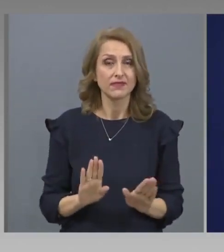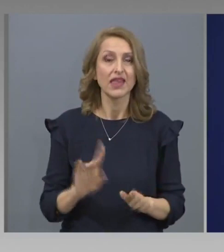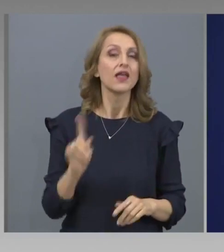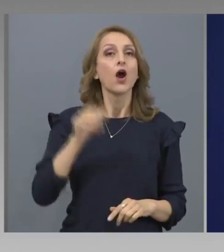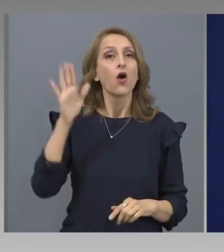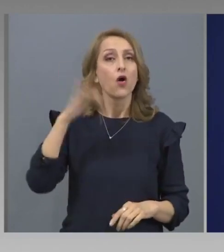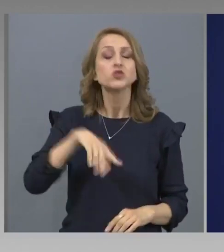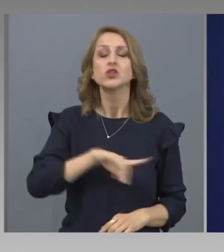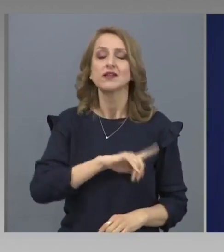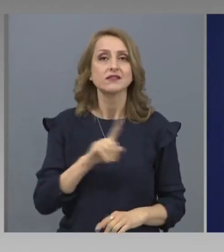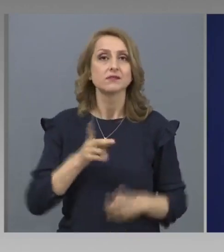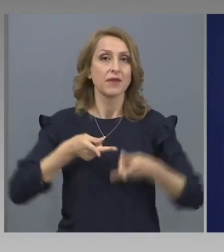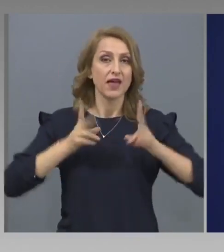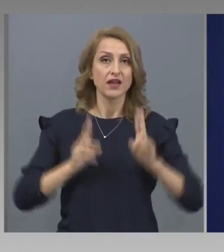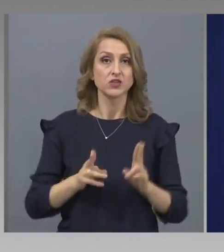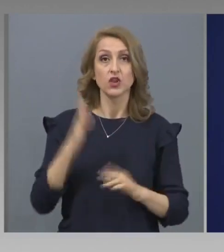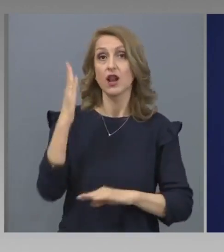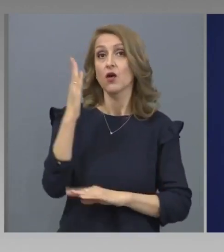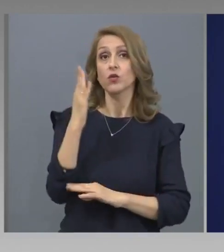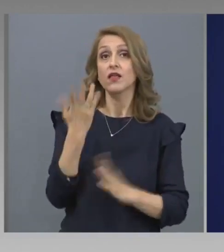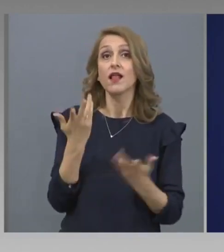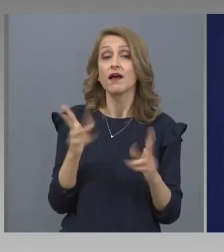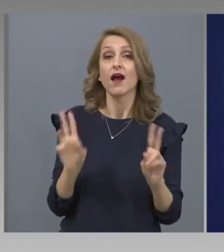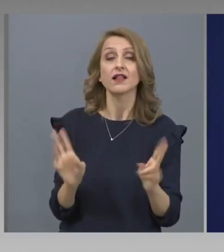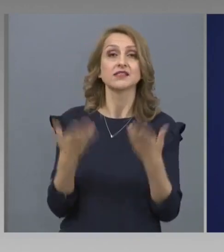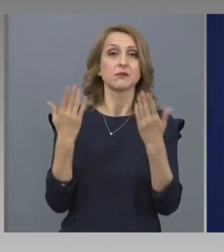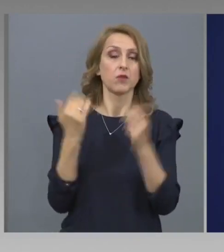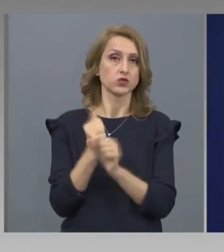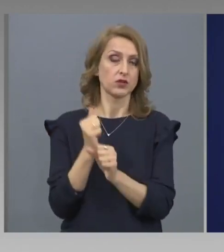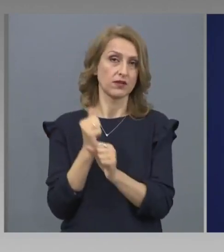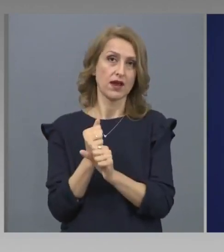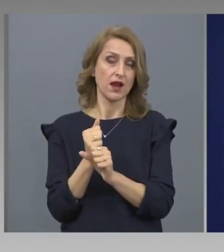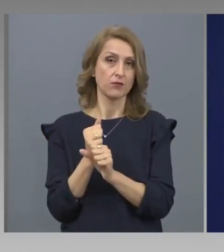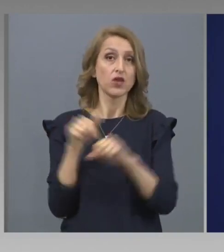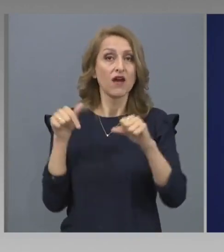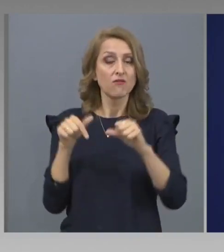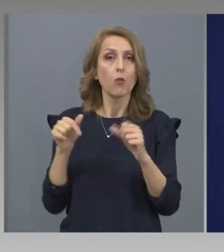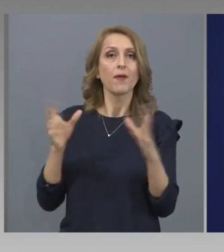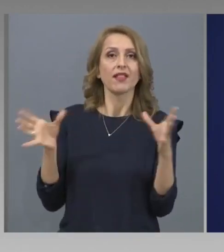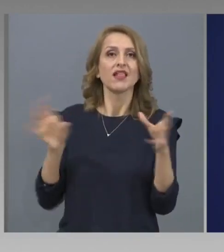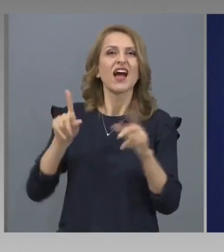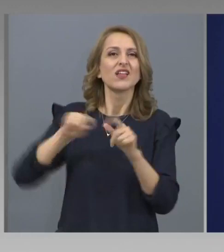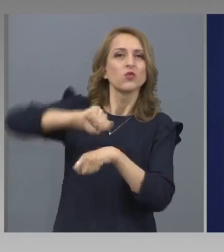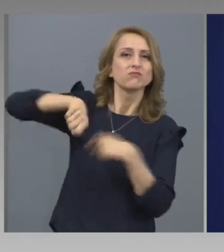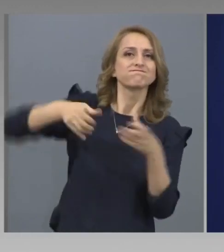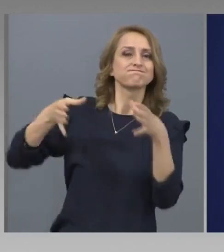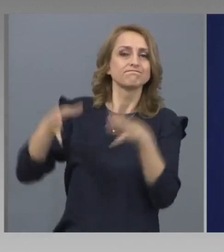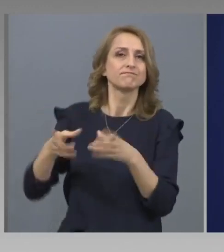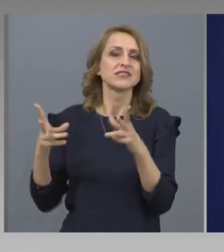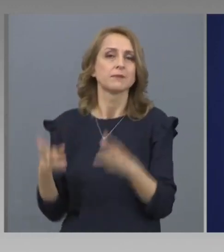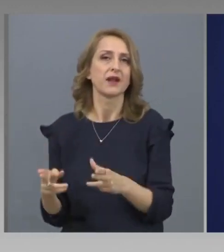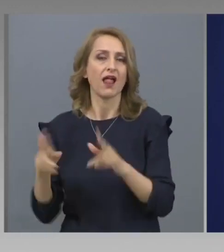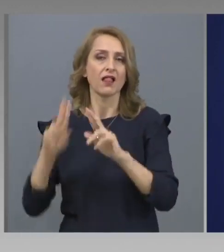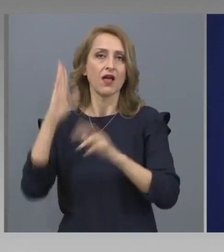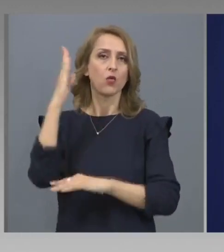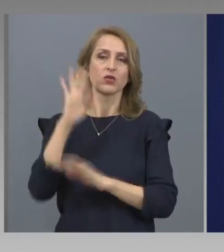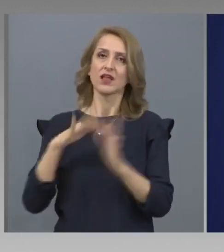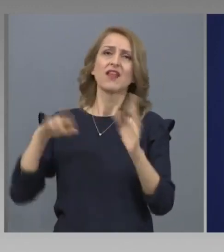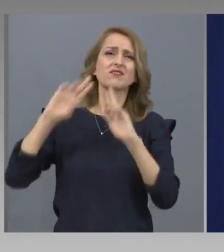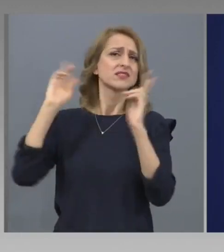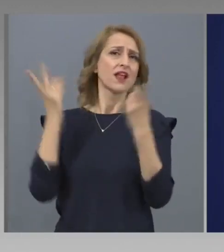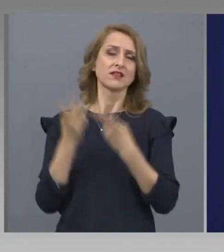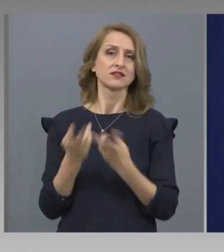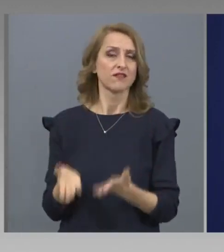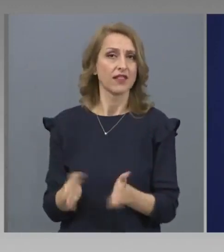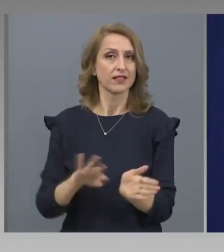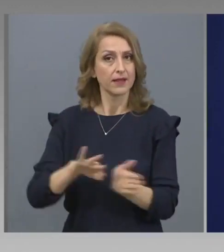работи този бранш. И от кога и как туризма ще бъде развързан в света. В този ред на мисли, може ли и